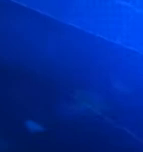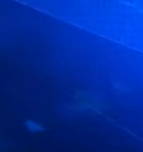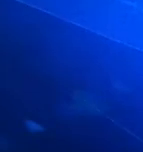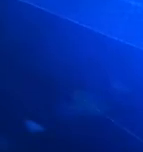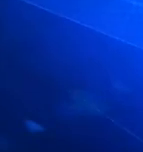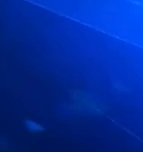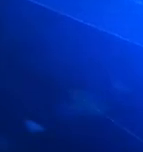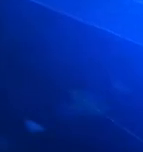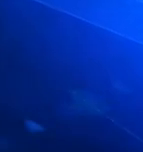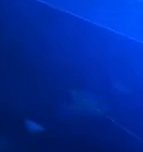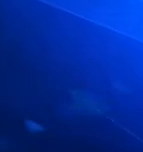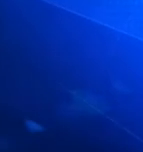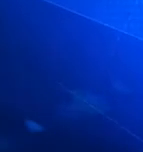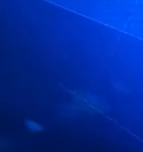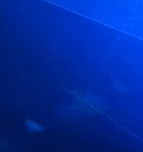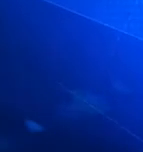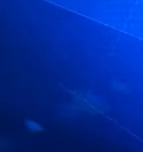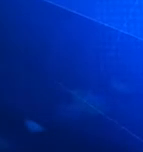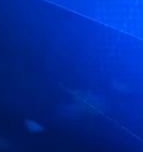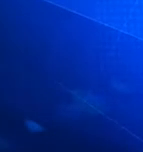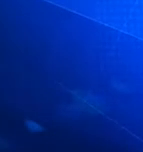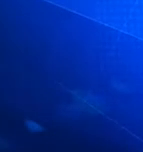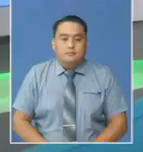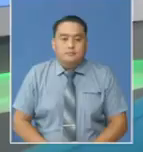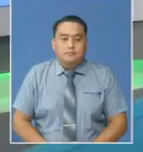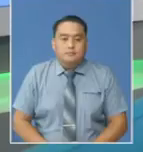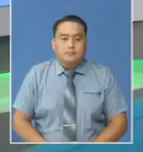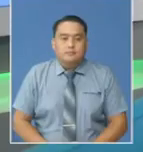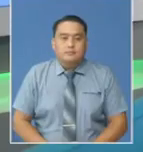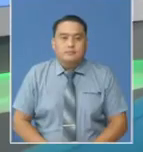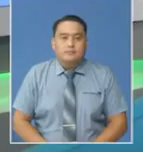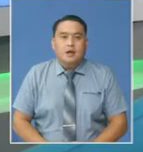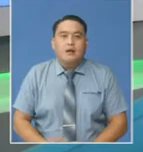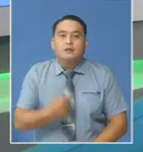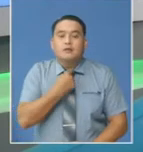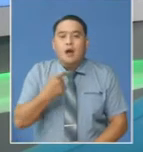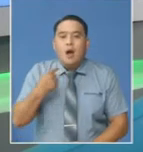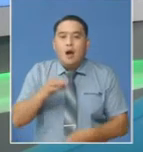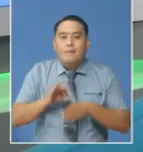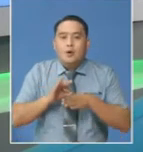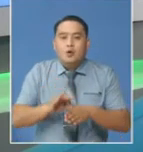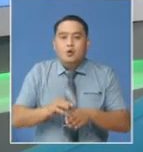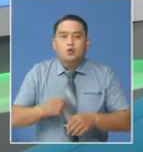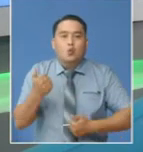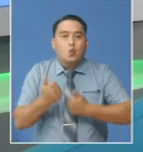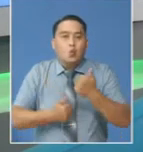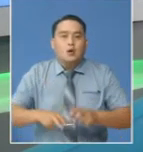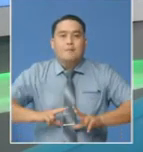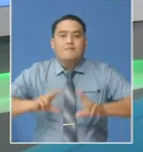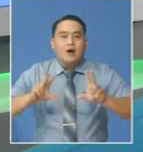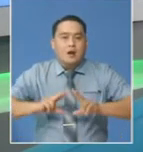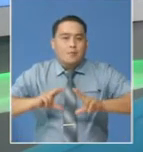В Талдыкургане прошел турнир по